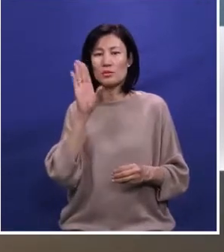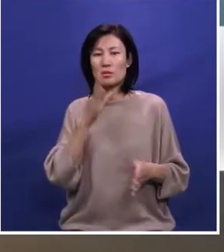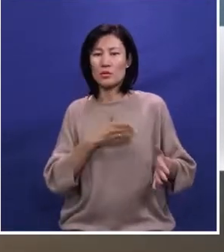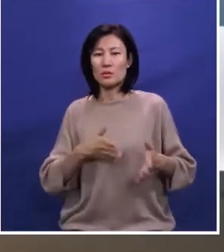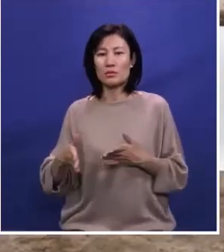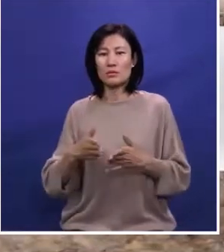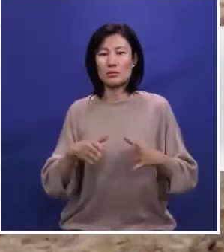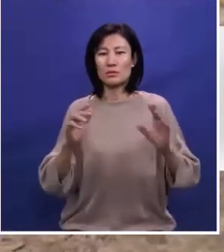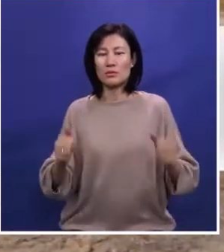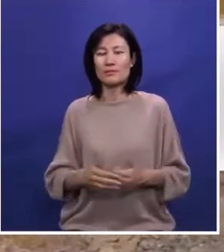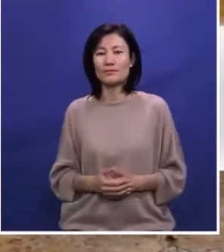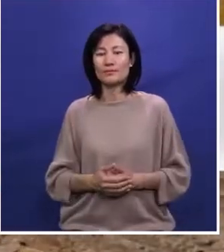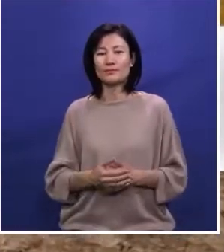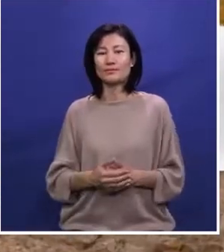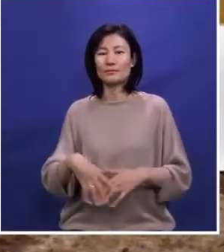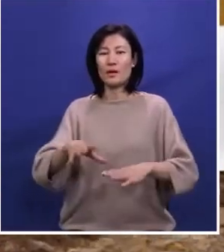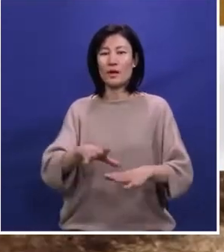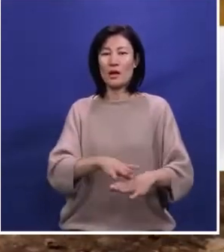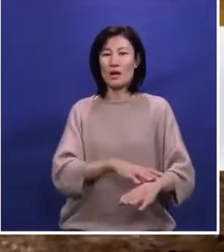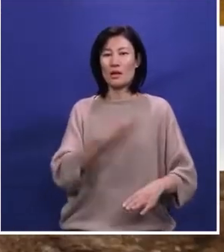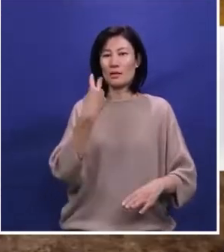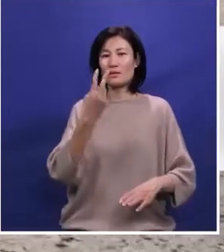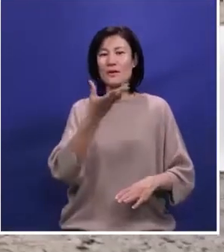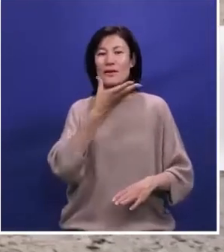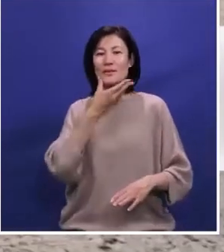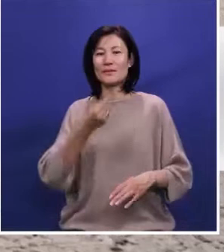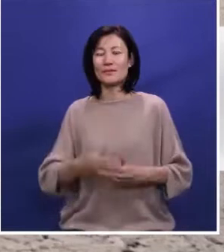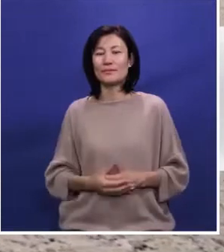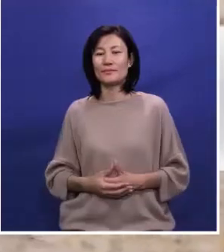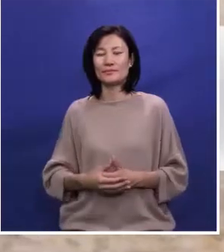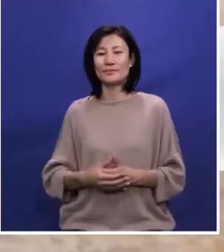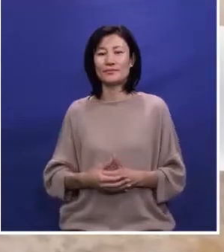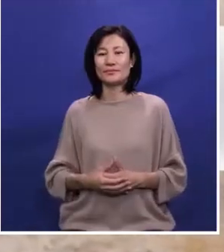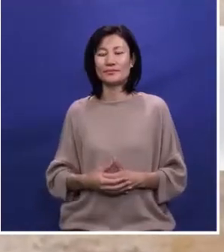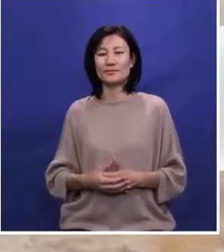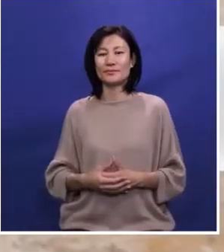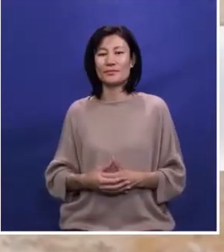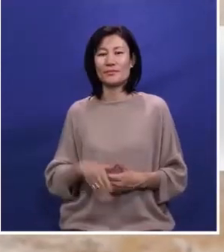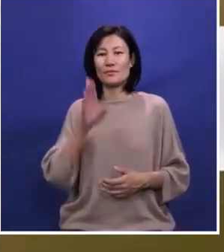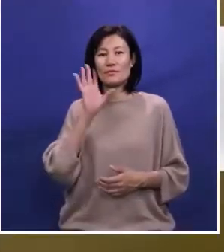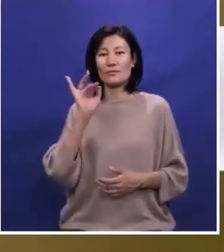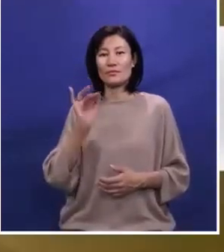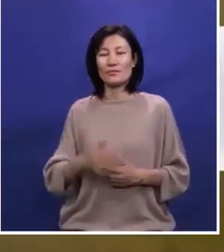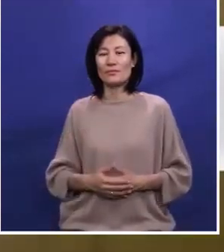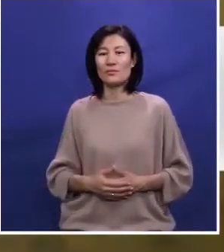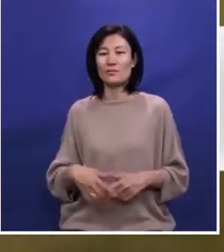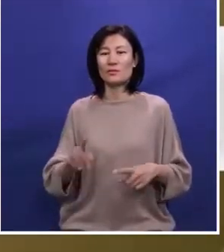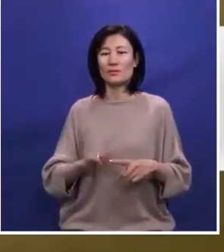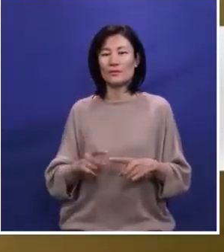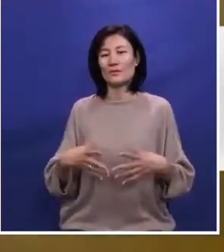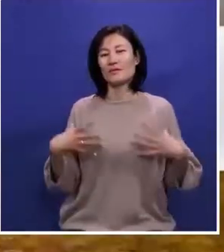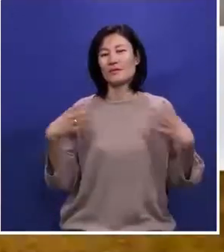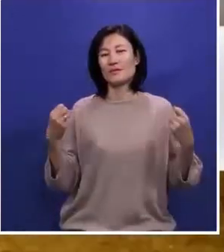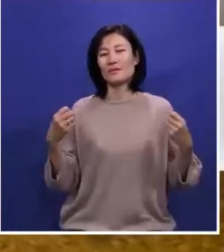көріп тұрғандарыңыздай, көркі алыстан көз тартады. Кереметі керемет. Суға түссеңіз лезде